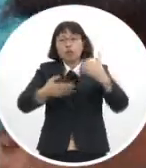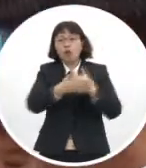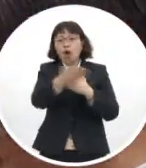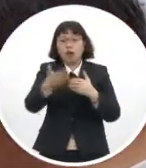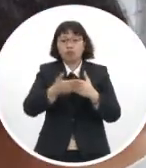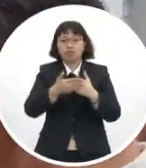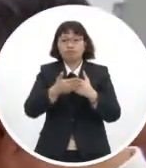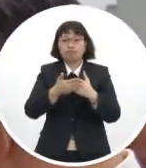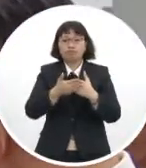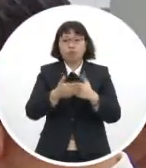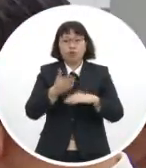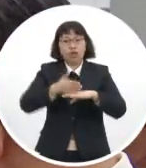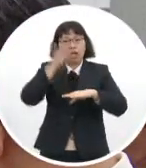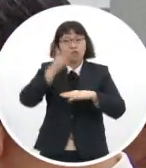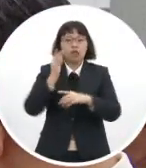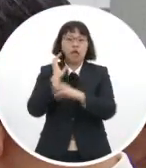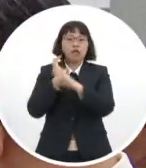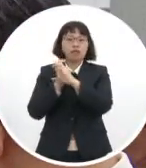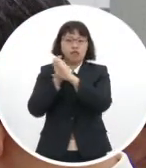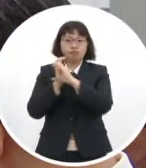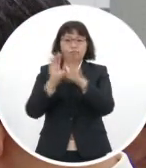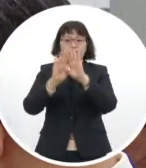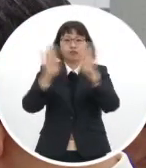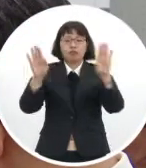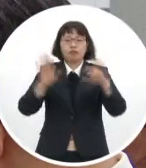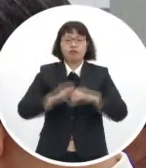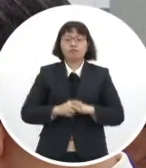大感謝祭を開催しました。